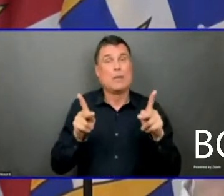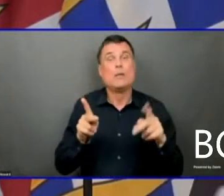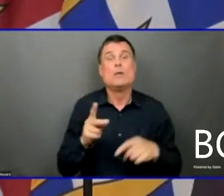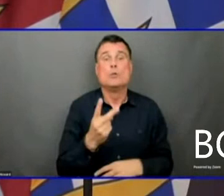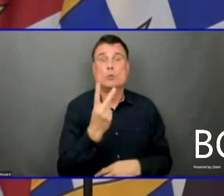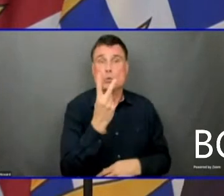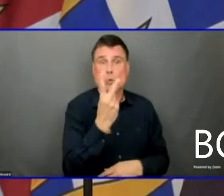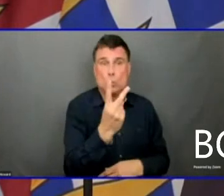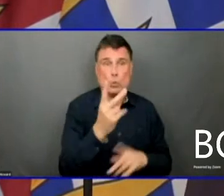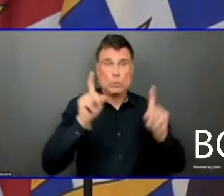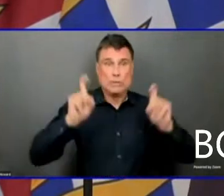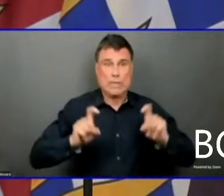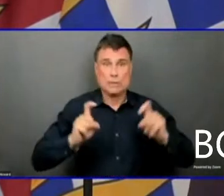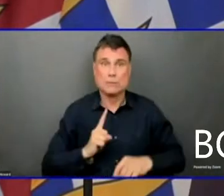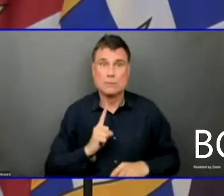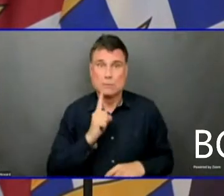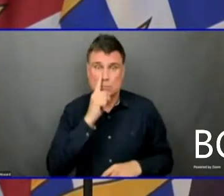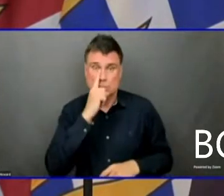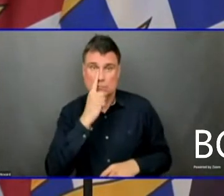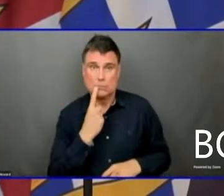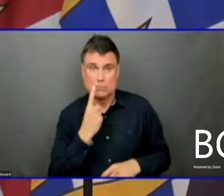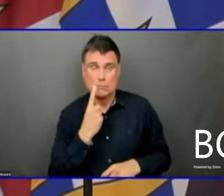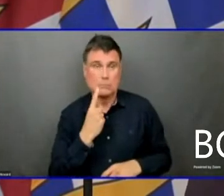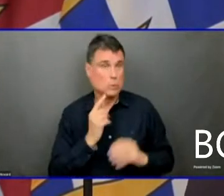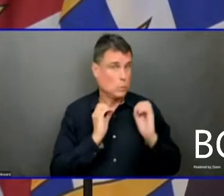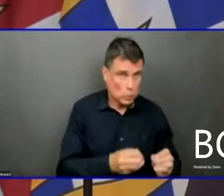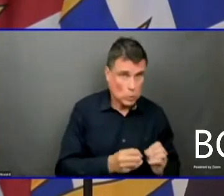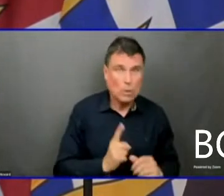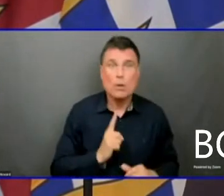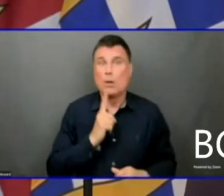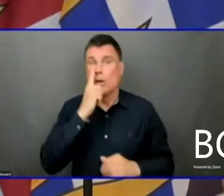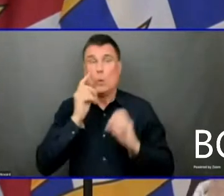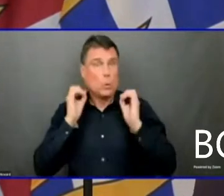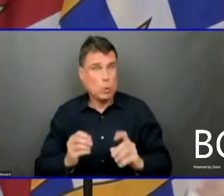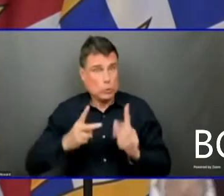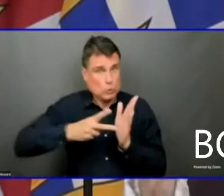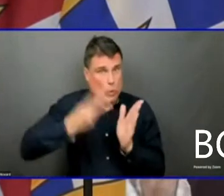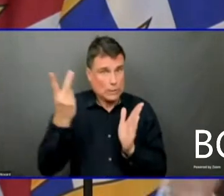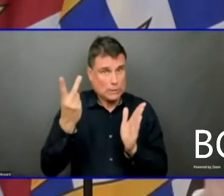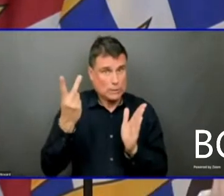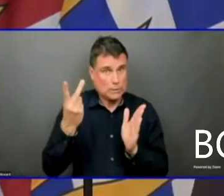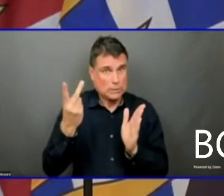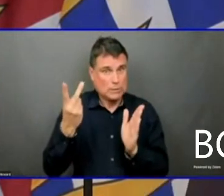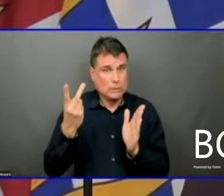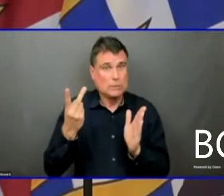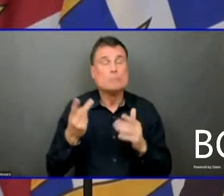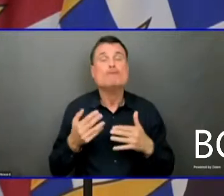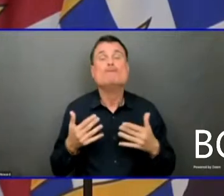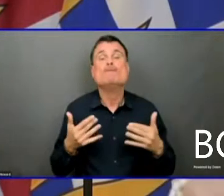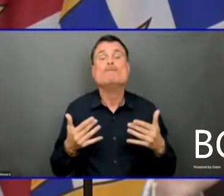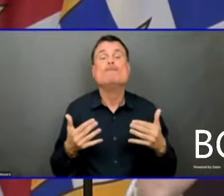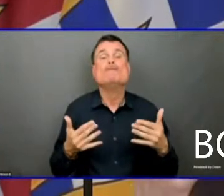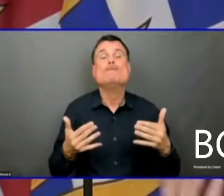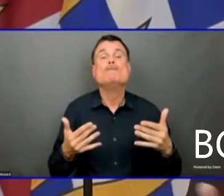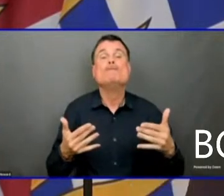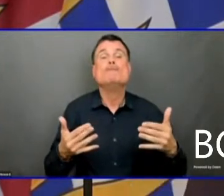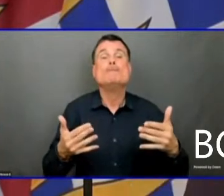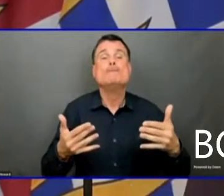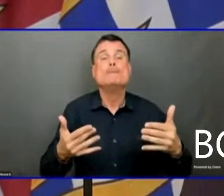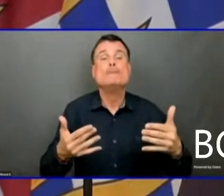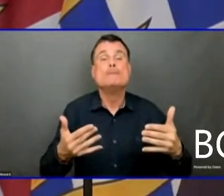declared recovered. 那么说病人如何证明自己是转阴性呢？要连续测